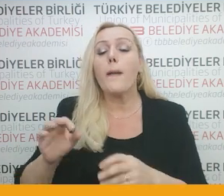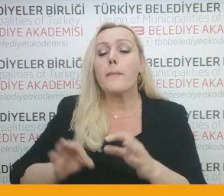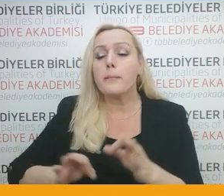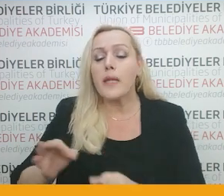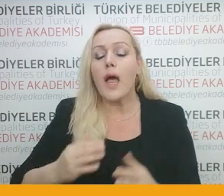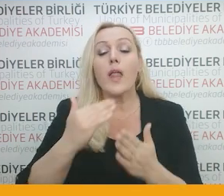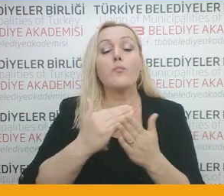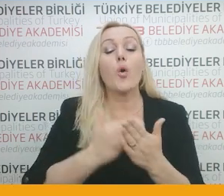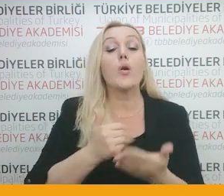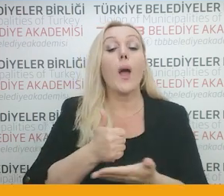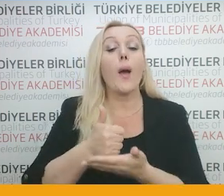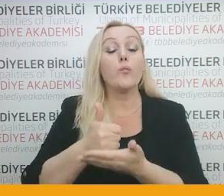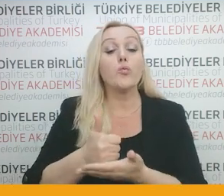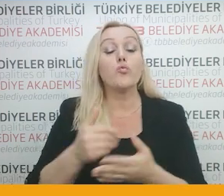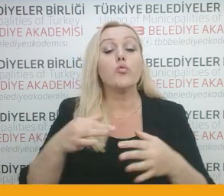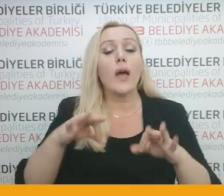hazırlar, bütçeyi hazırlar,